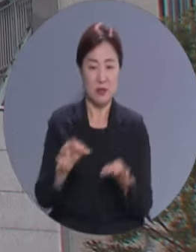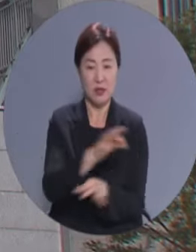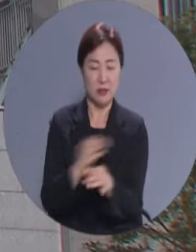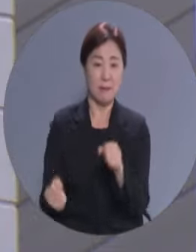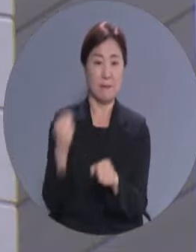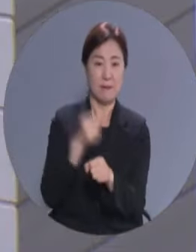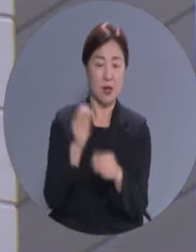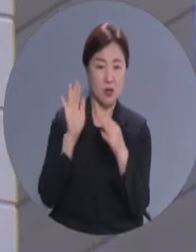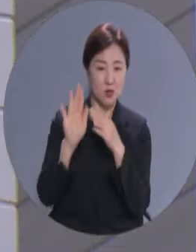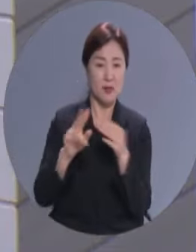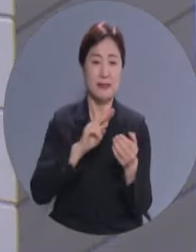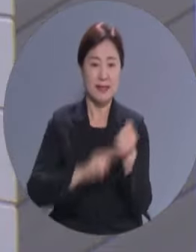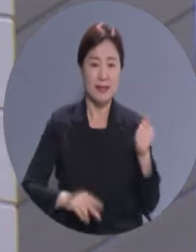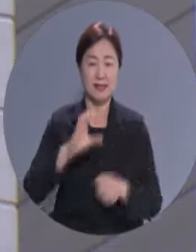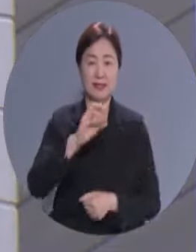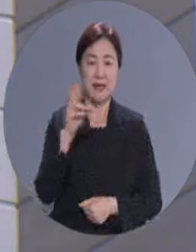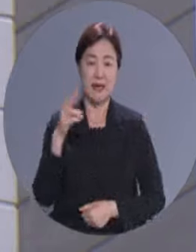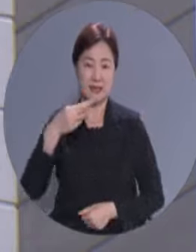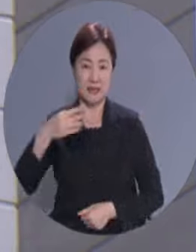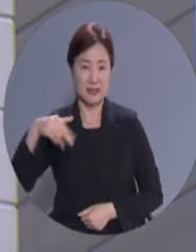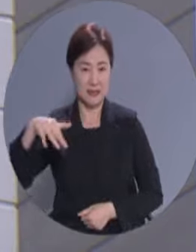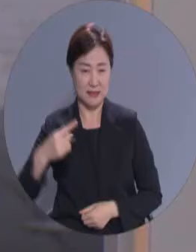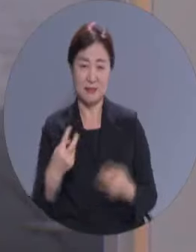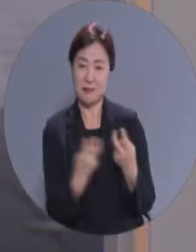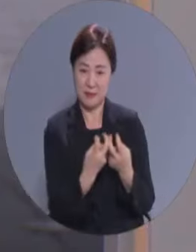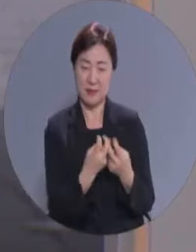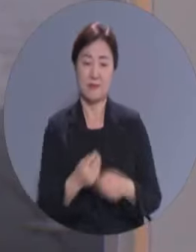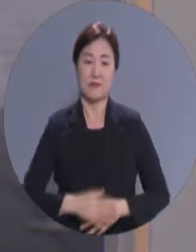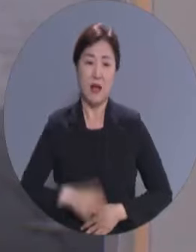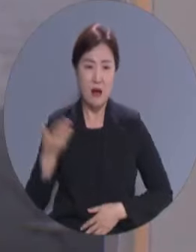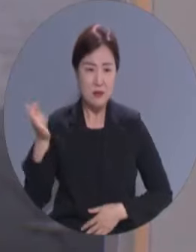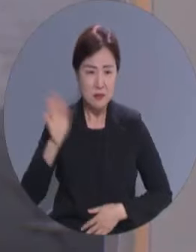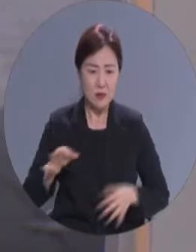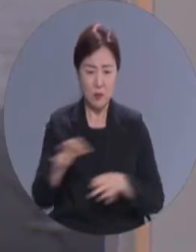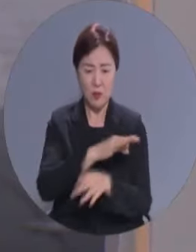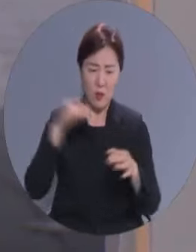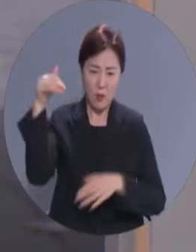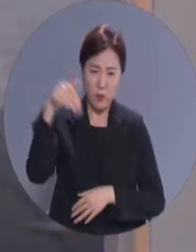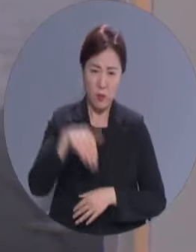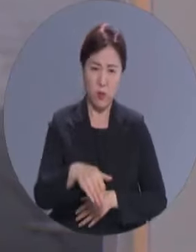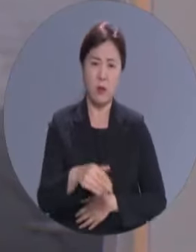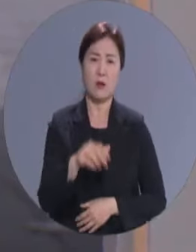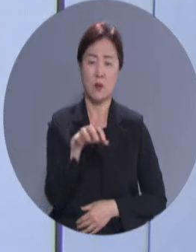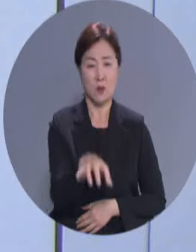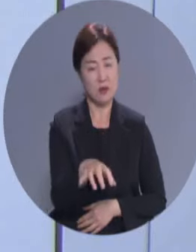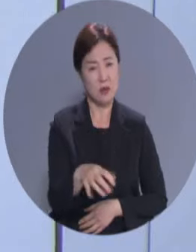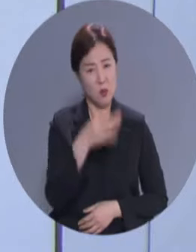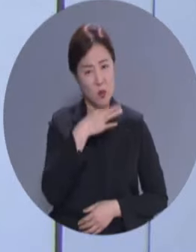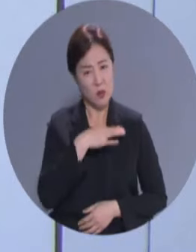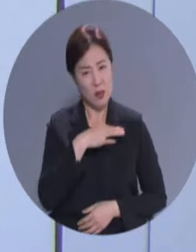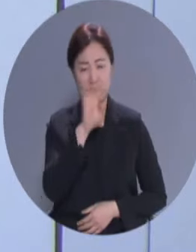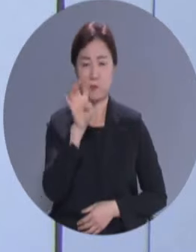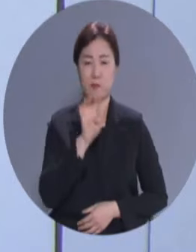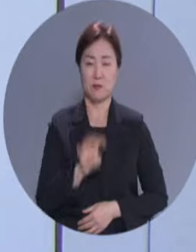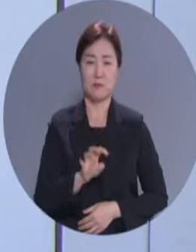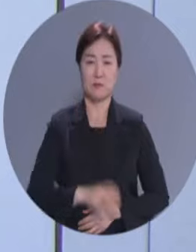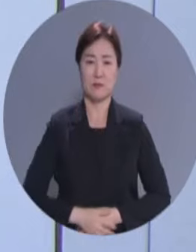전환하는 CR 리츠입니다 하지만 주택 경기가 장기간 침체된 지역에서 실효성이 있을지는